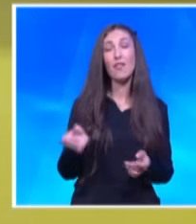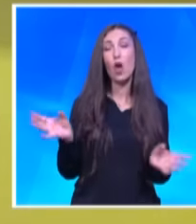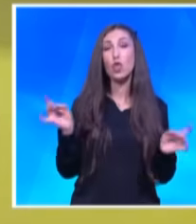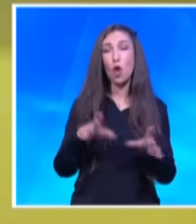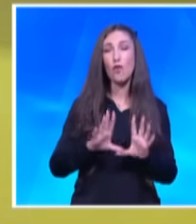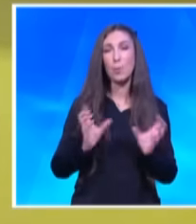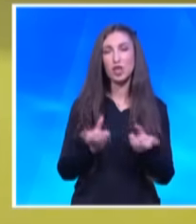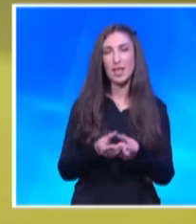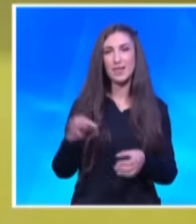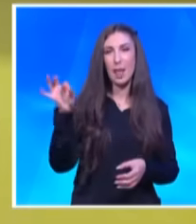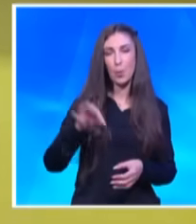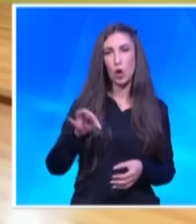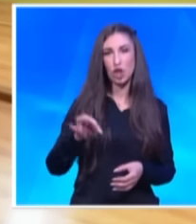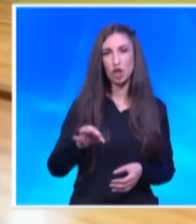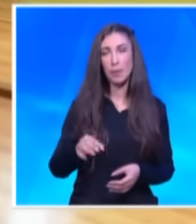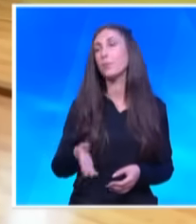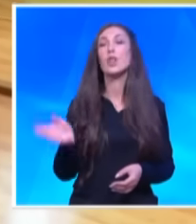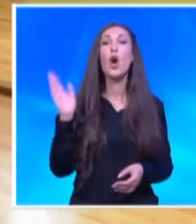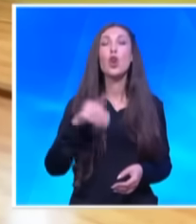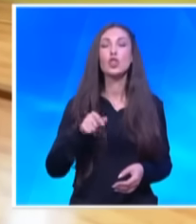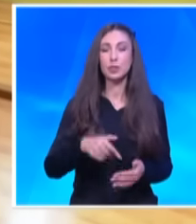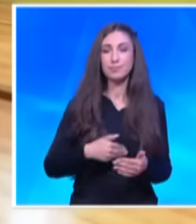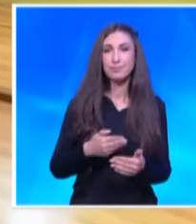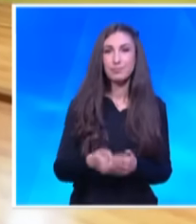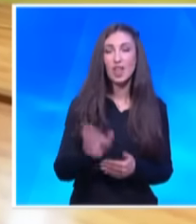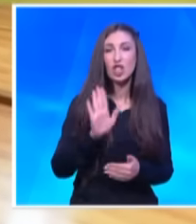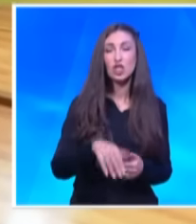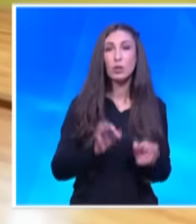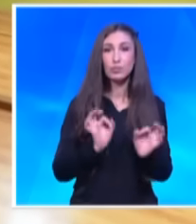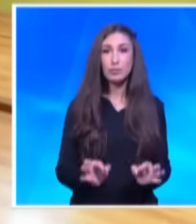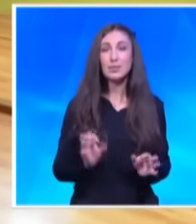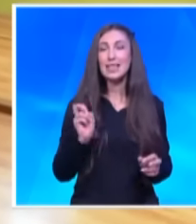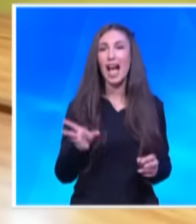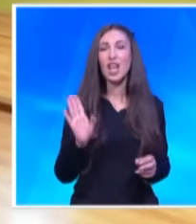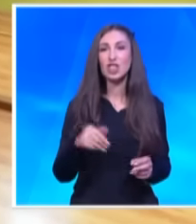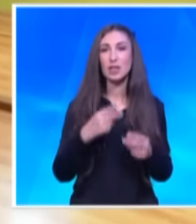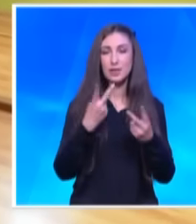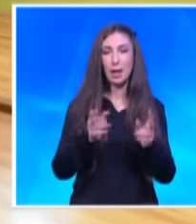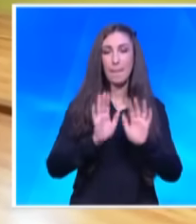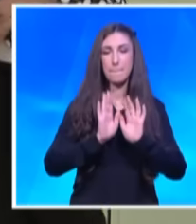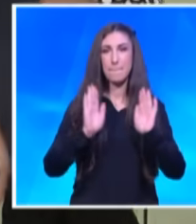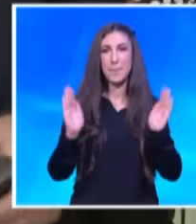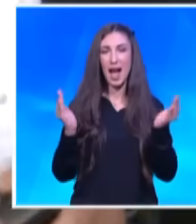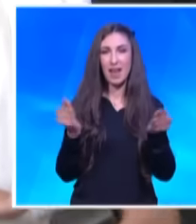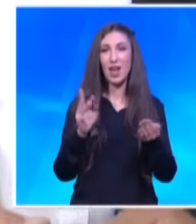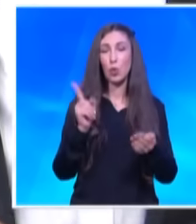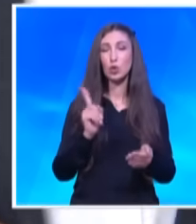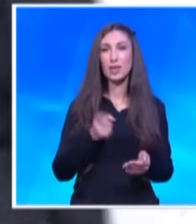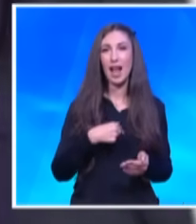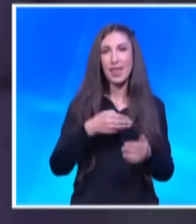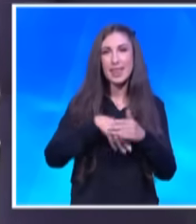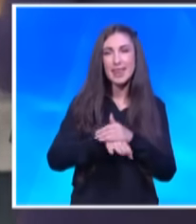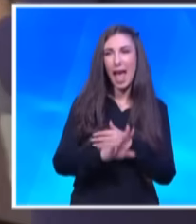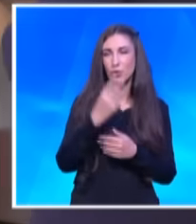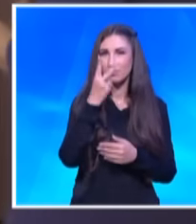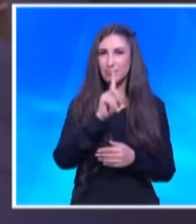от изборната администрация. И още предстои да се уточни как точно ще изглеждат параваните, които трябва да подсигурят тайната